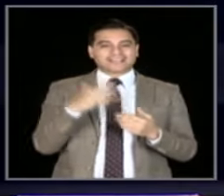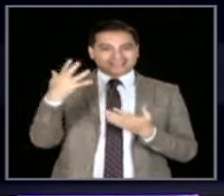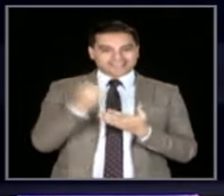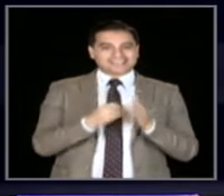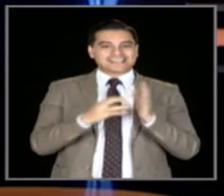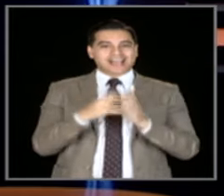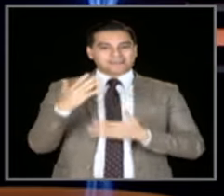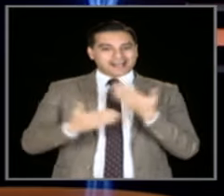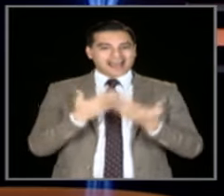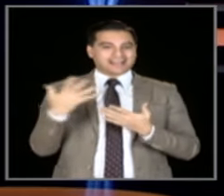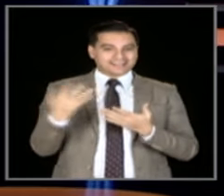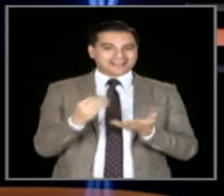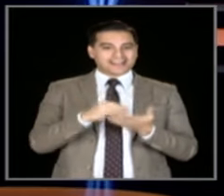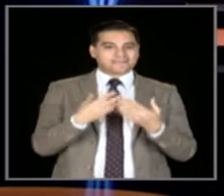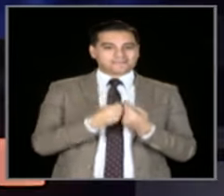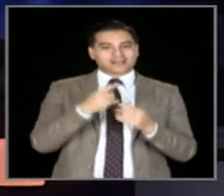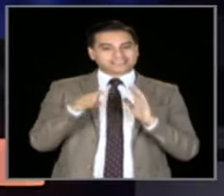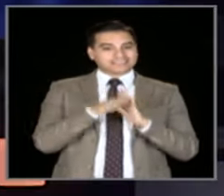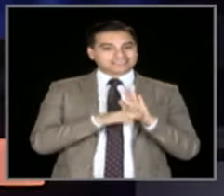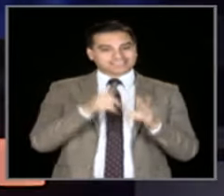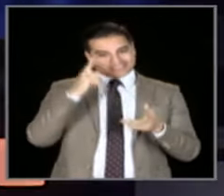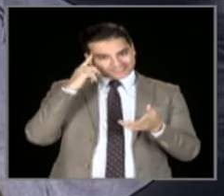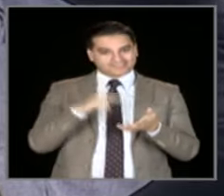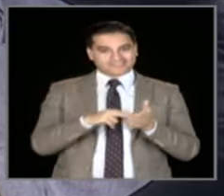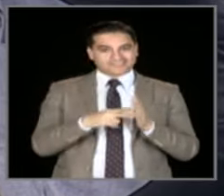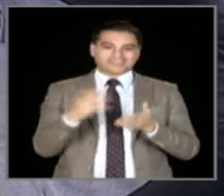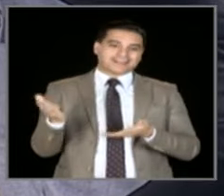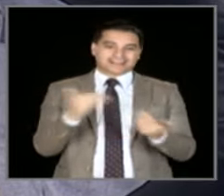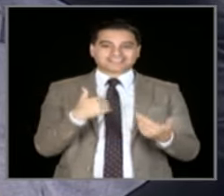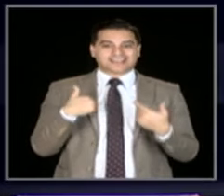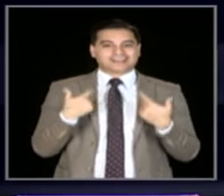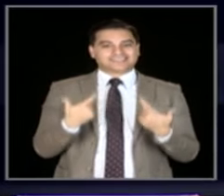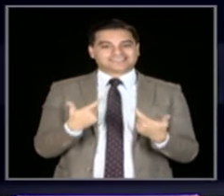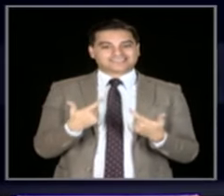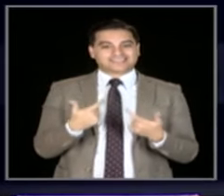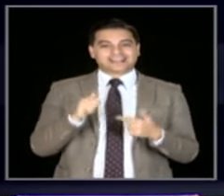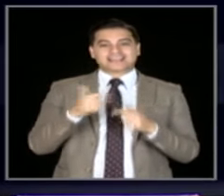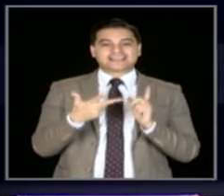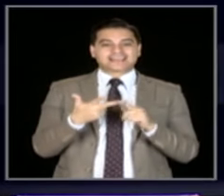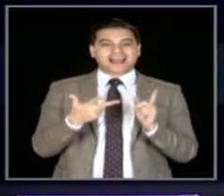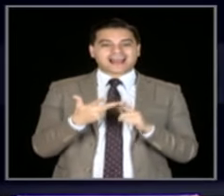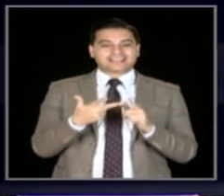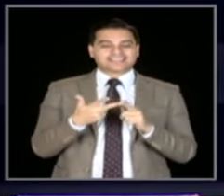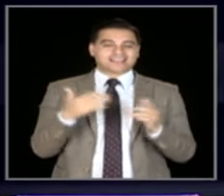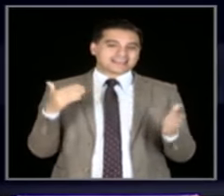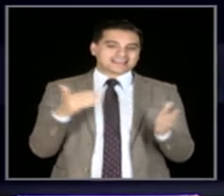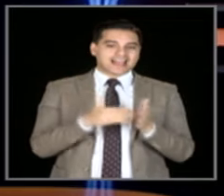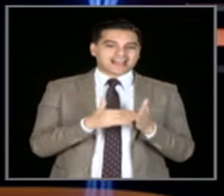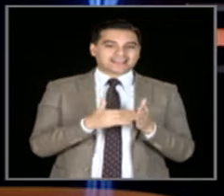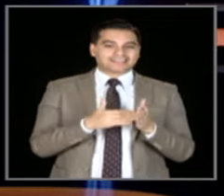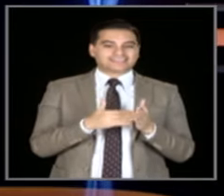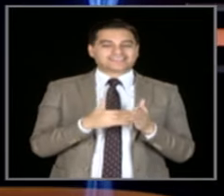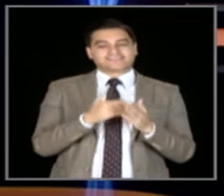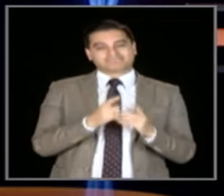تاني نعمل اي حاجة. حضرتك حاطط الرولز، لو تعرف تغيرها انا موافق. يلا. ثالث سيمي فاينل على